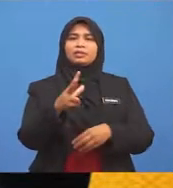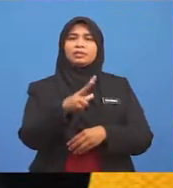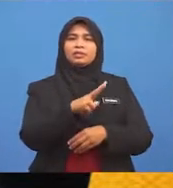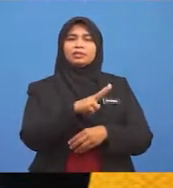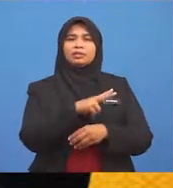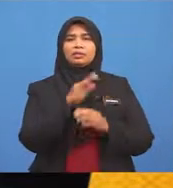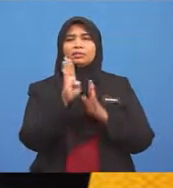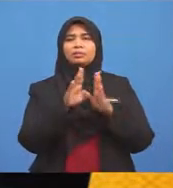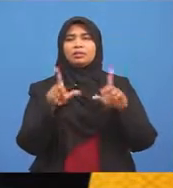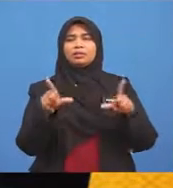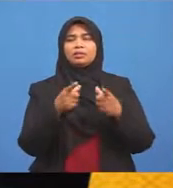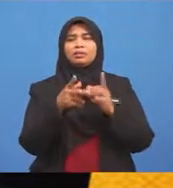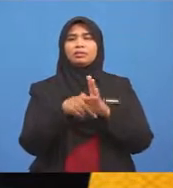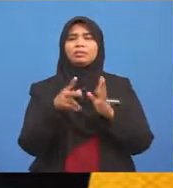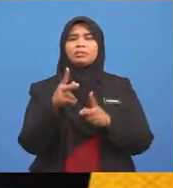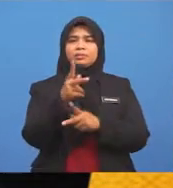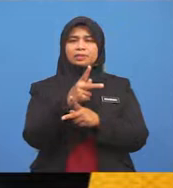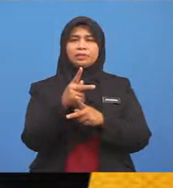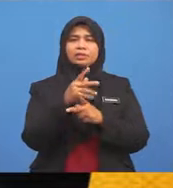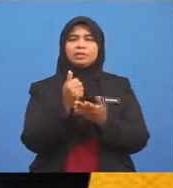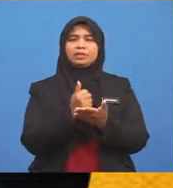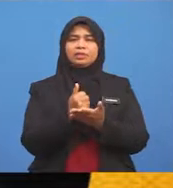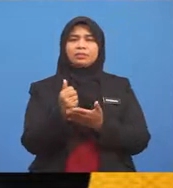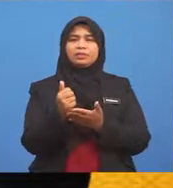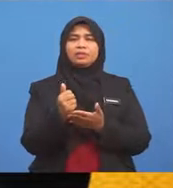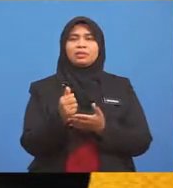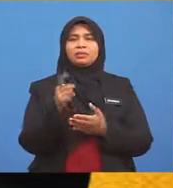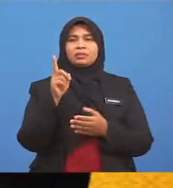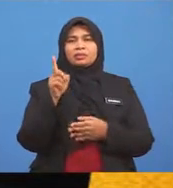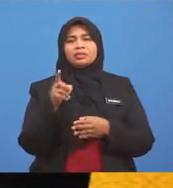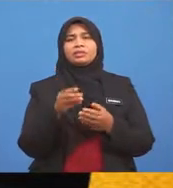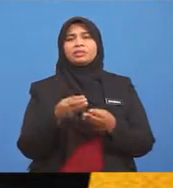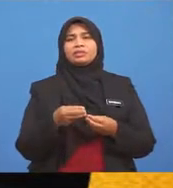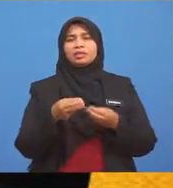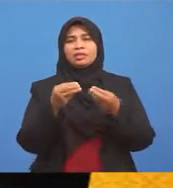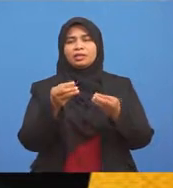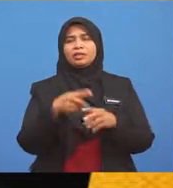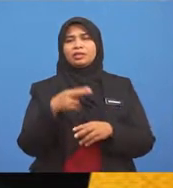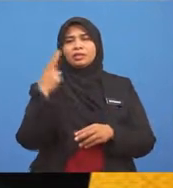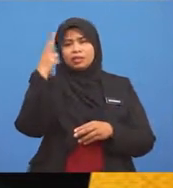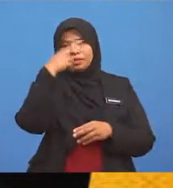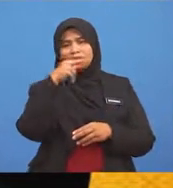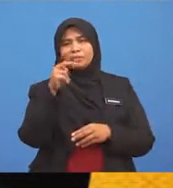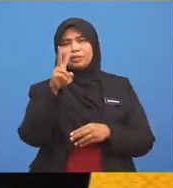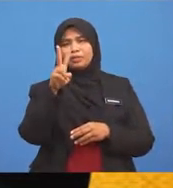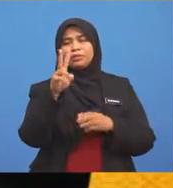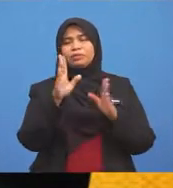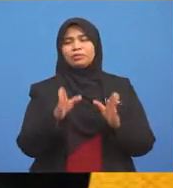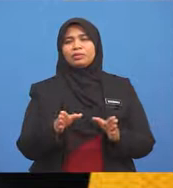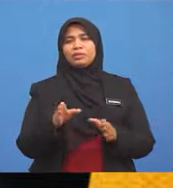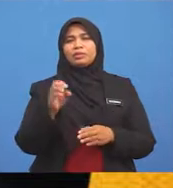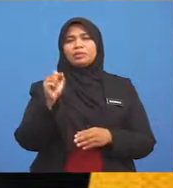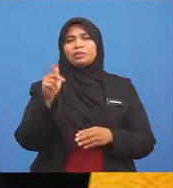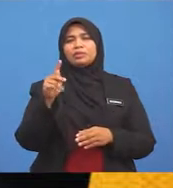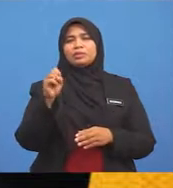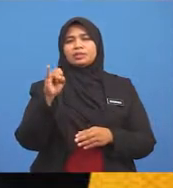berlaku, penjaga amanah tersebut hendaklah menyerahkannya di hadapan dua orang saksi yang